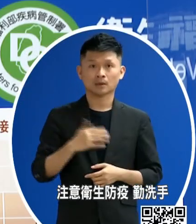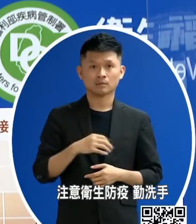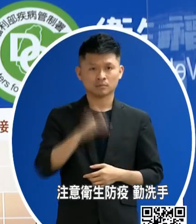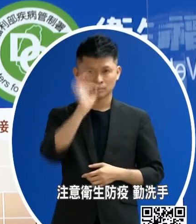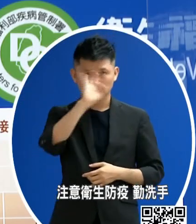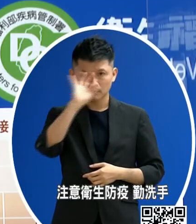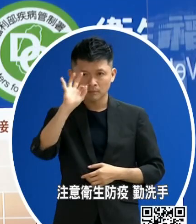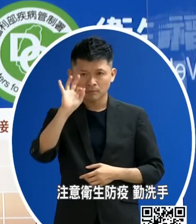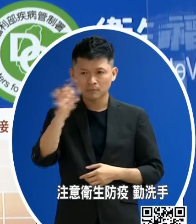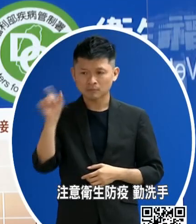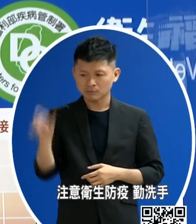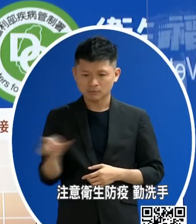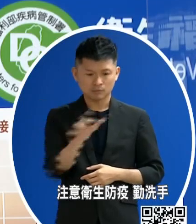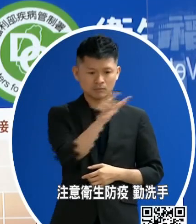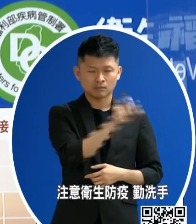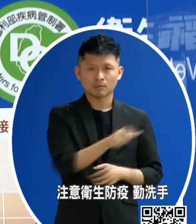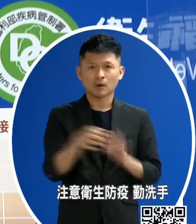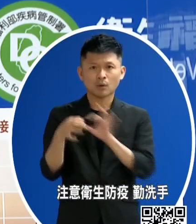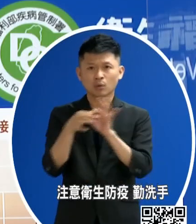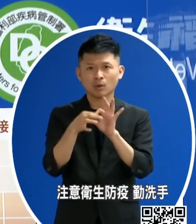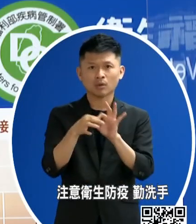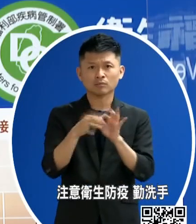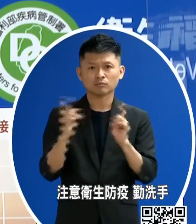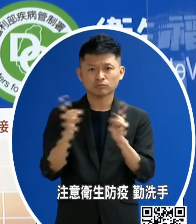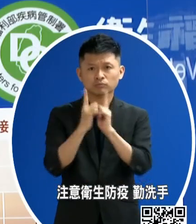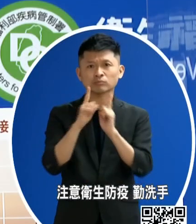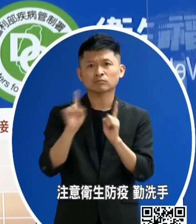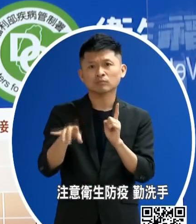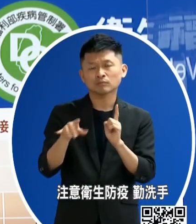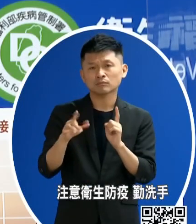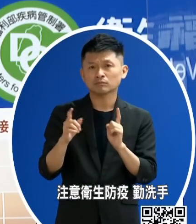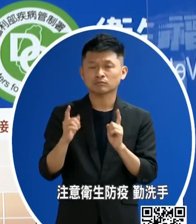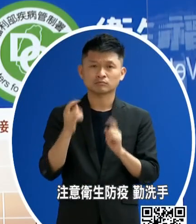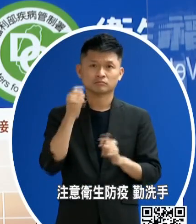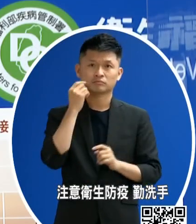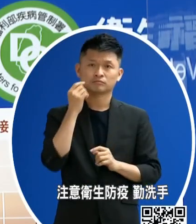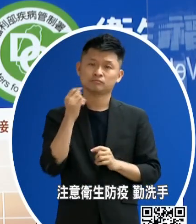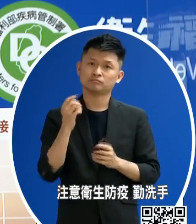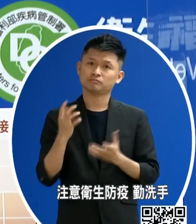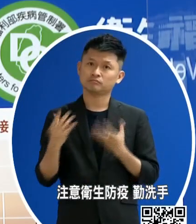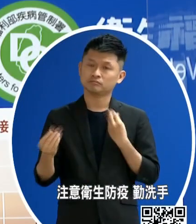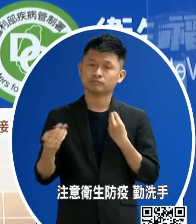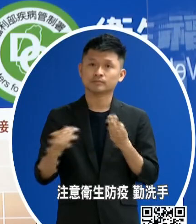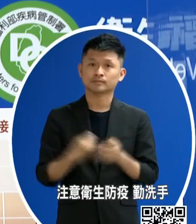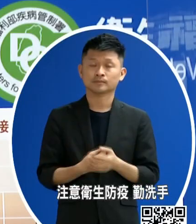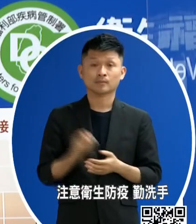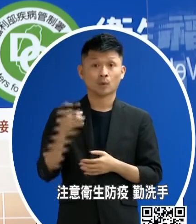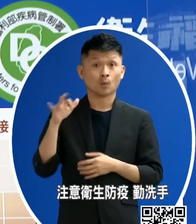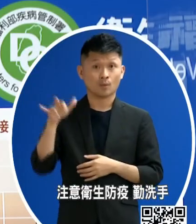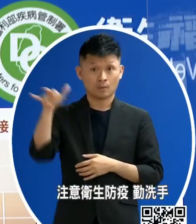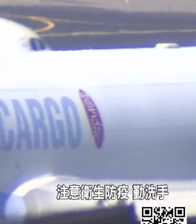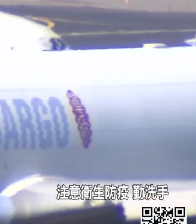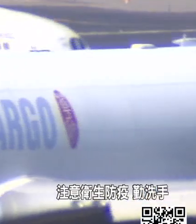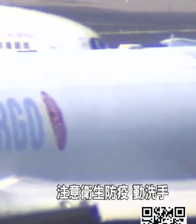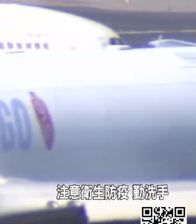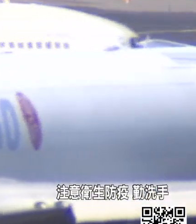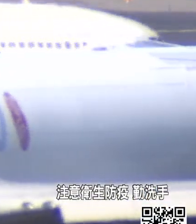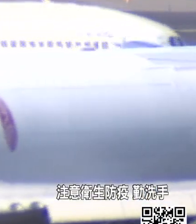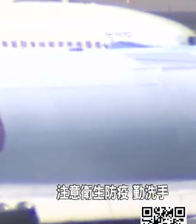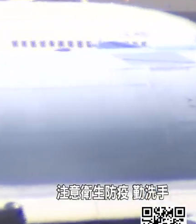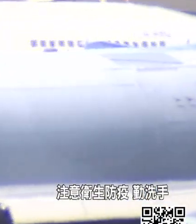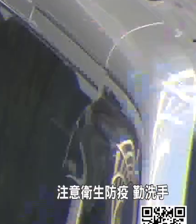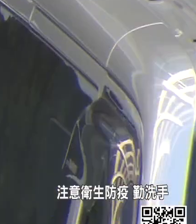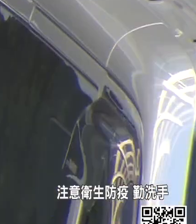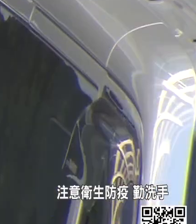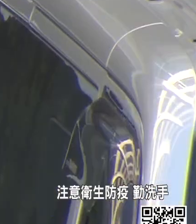找到他的一个关联性哈，接触点哈，所以在讲说跟他华航这样有一点言之过早了。 陈时中认